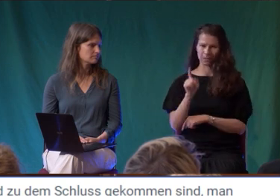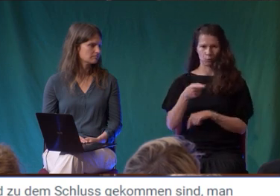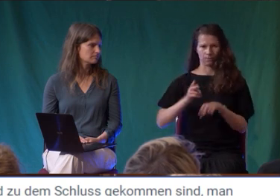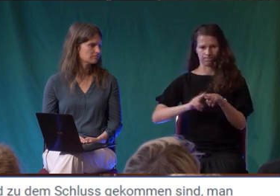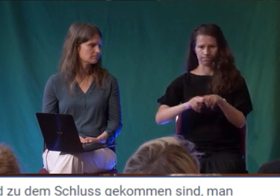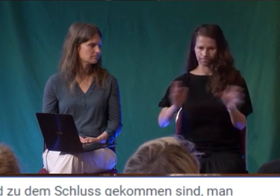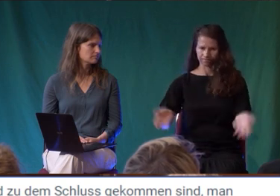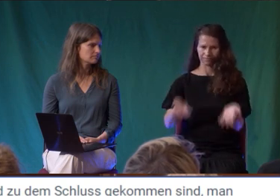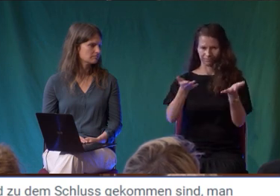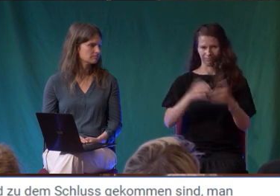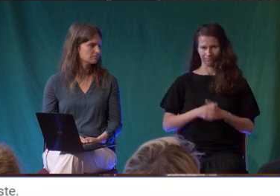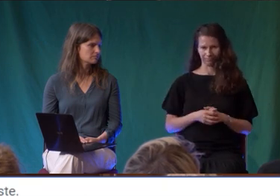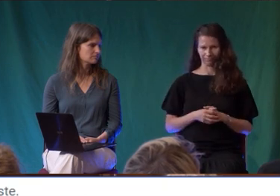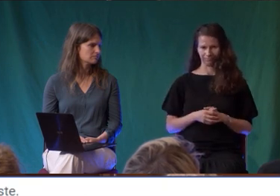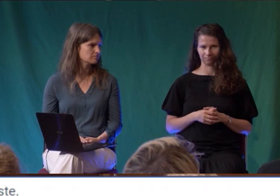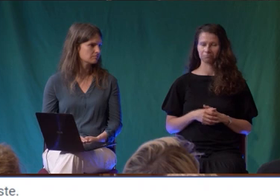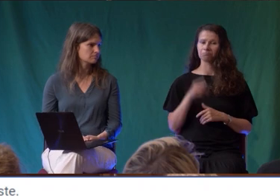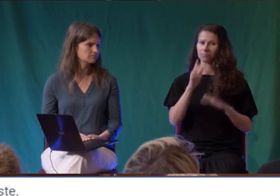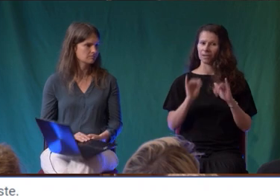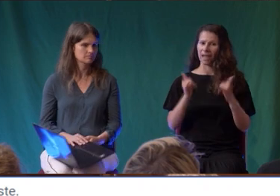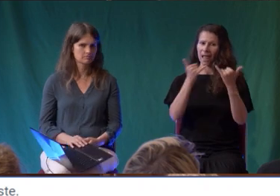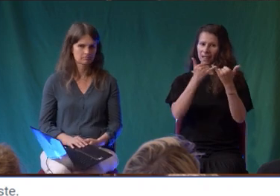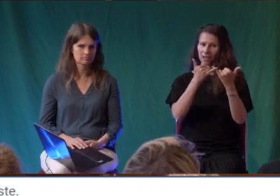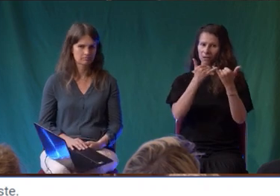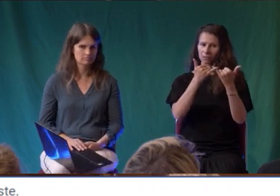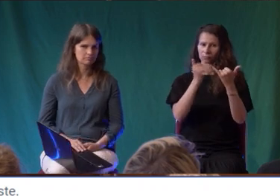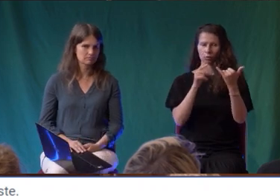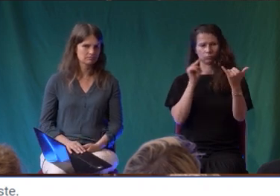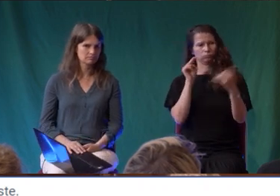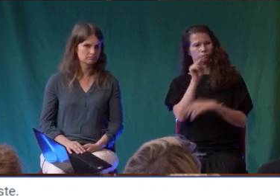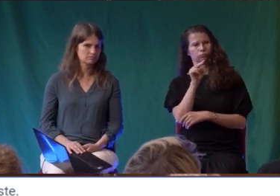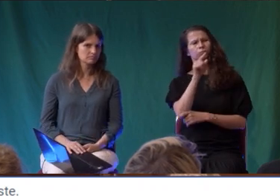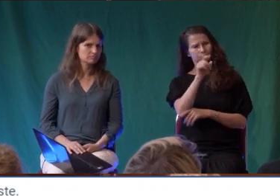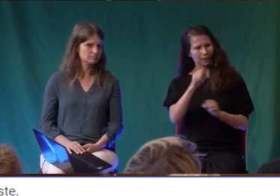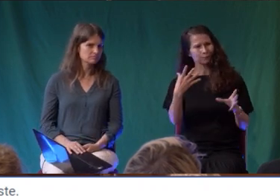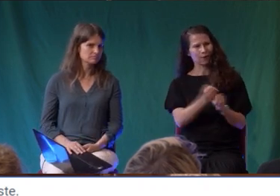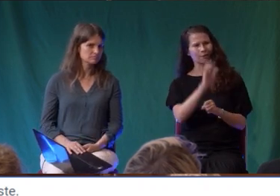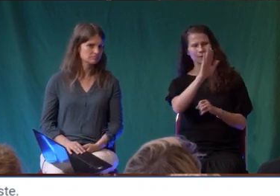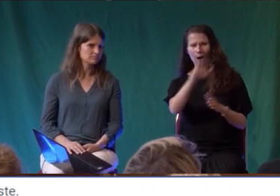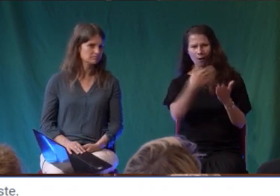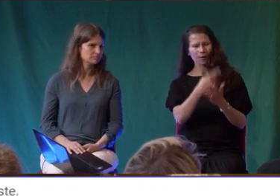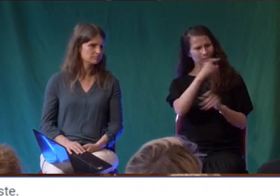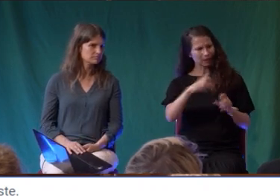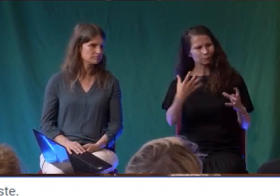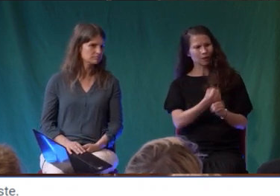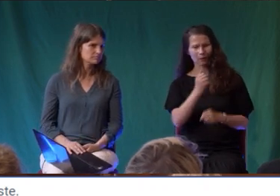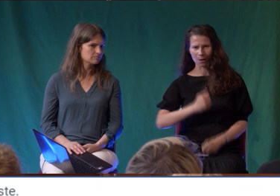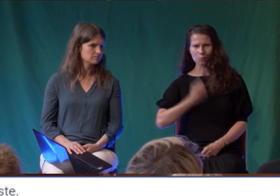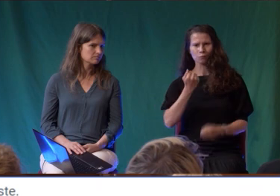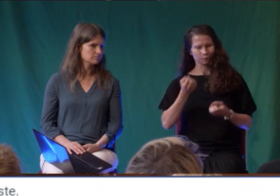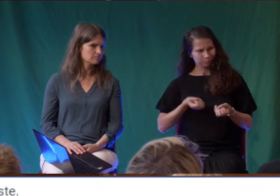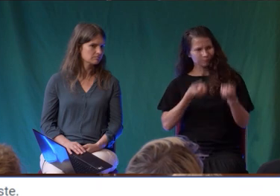sie sollen den Eltern ihre Rolle zutrauen und sie darin ermutigen und die Eltern auch als